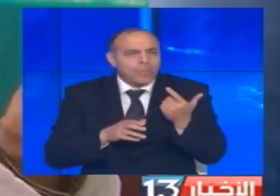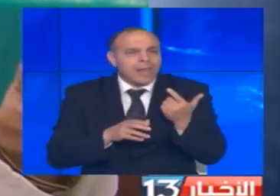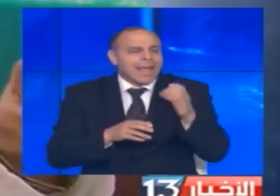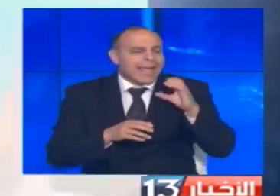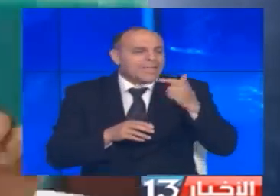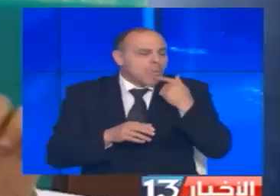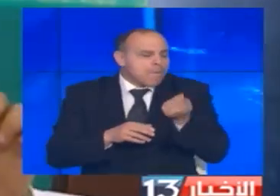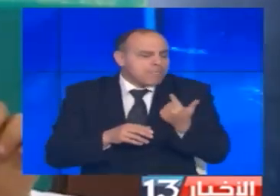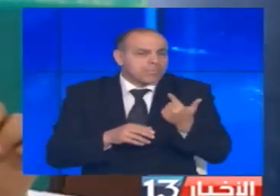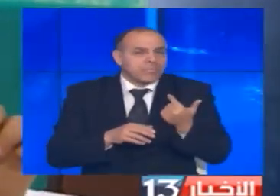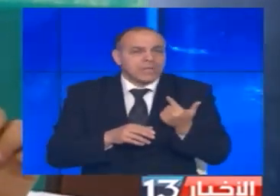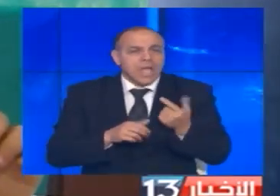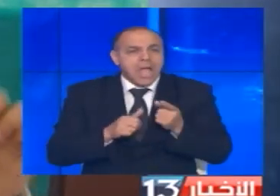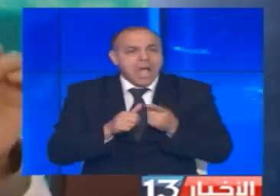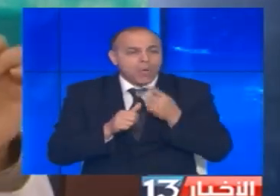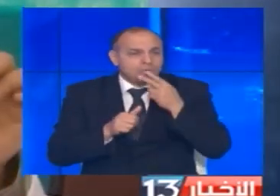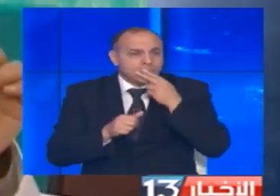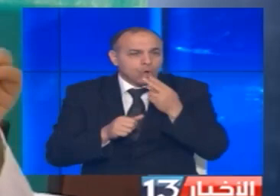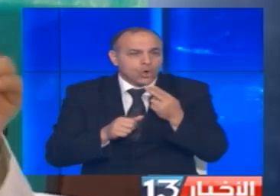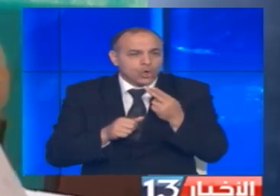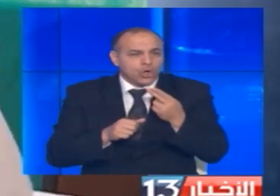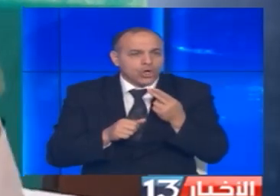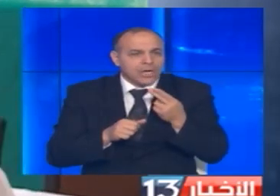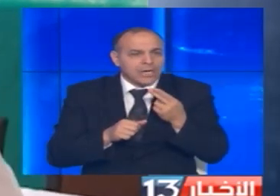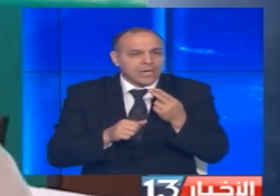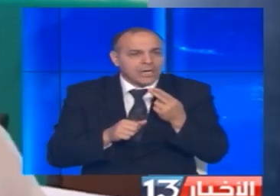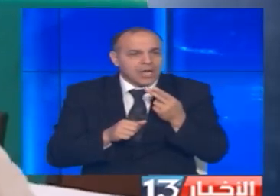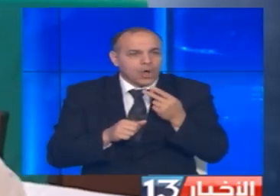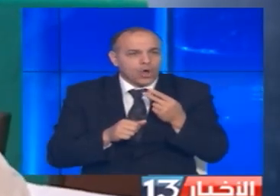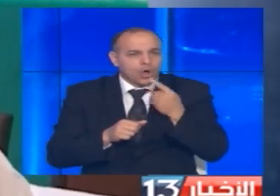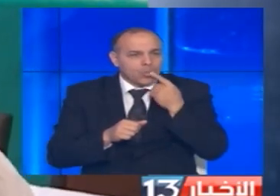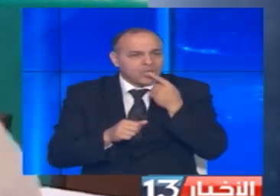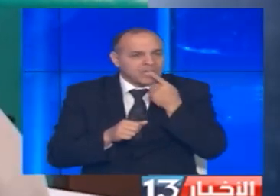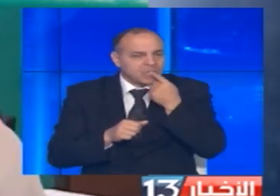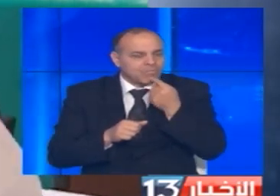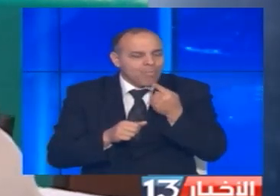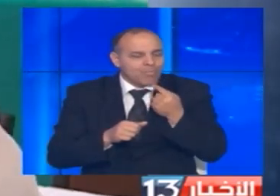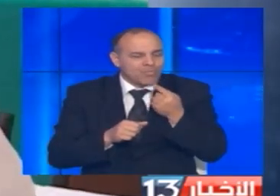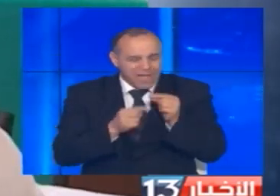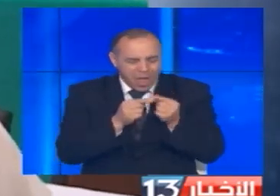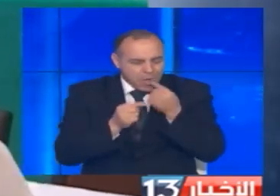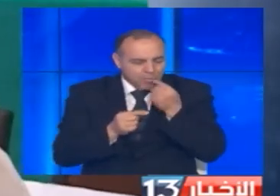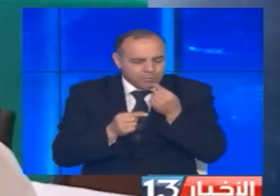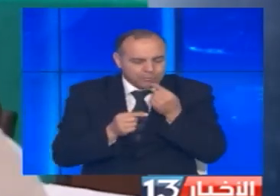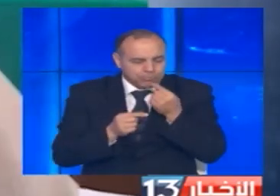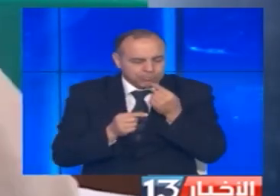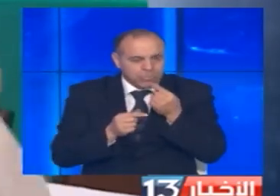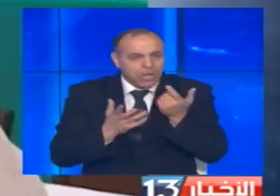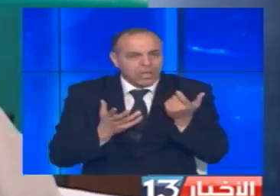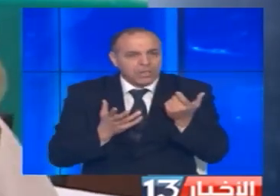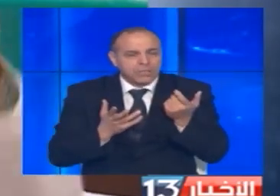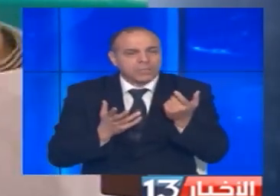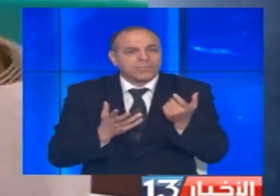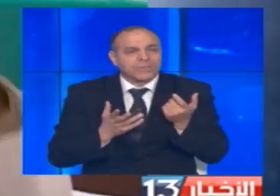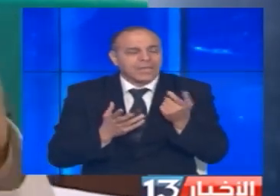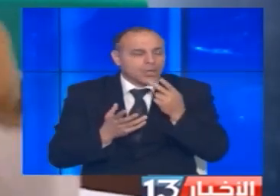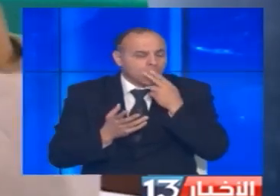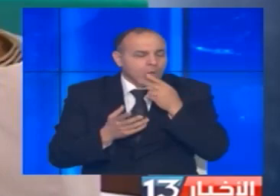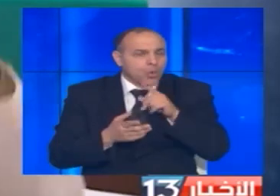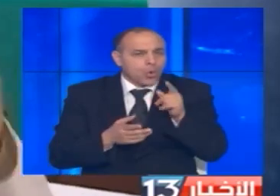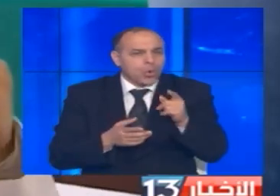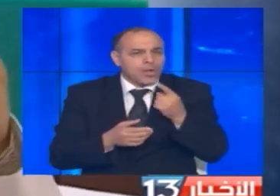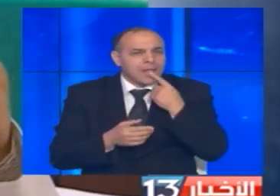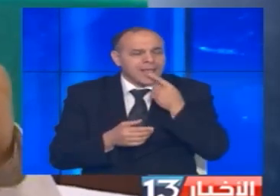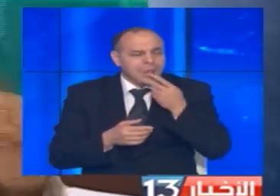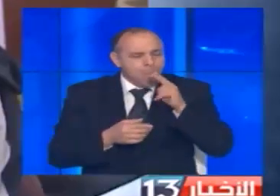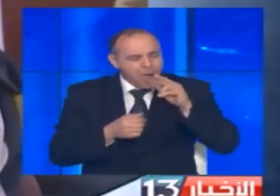الكالسيوم اكثر، بعد اول سيجارو ينجم يشد عود القرنفل اللي يحط تحت فمه يعطيه سوفراج بالنسبه للتدخين، كل مره